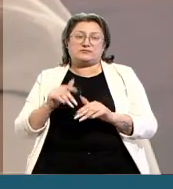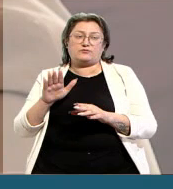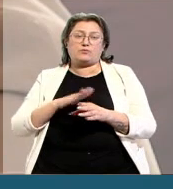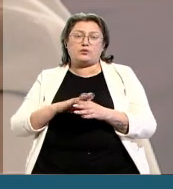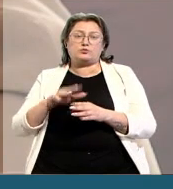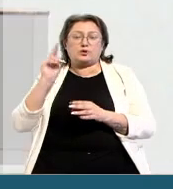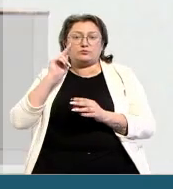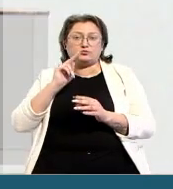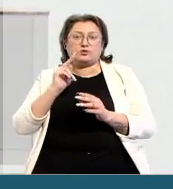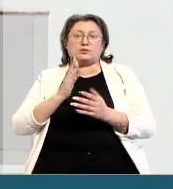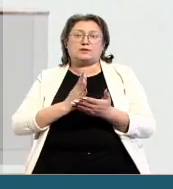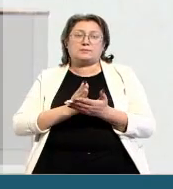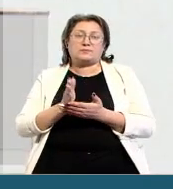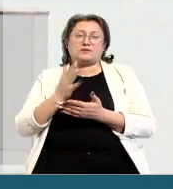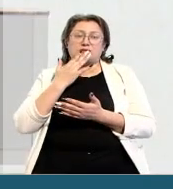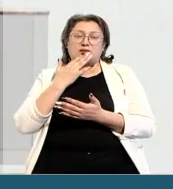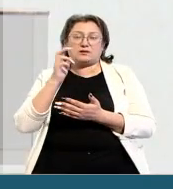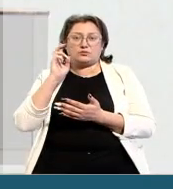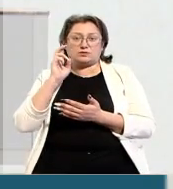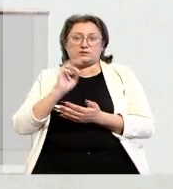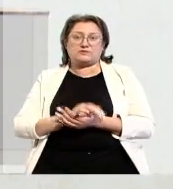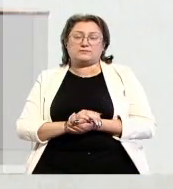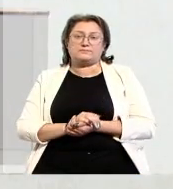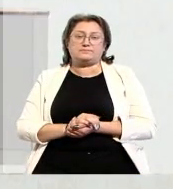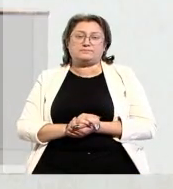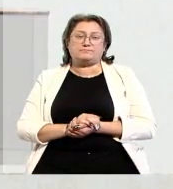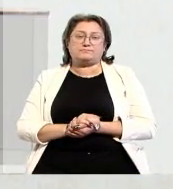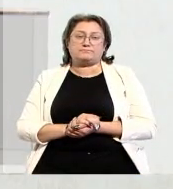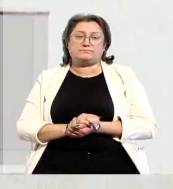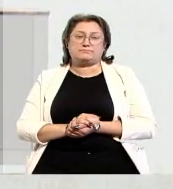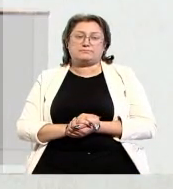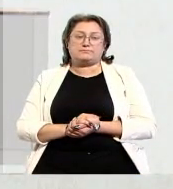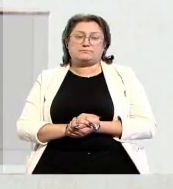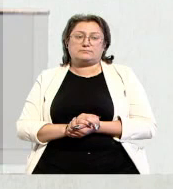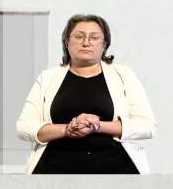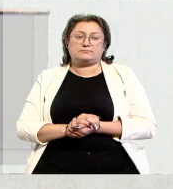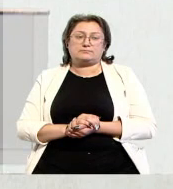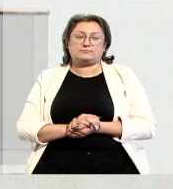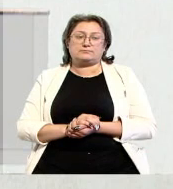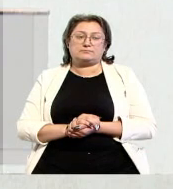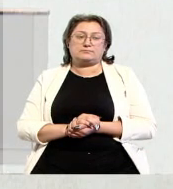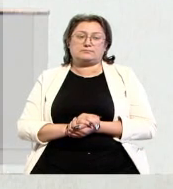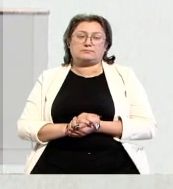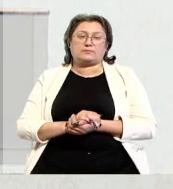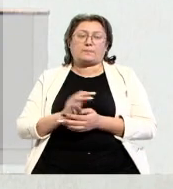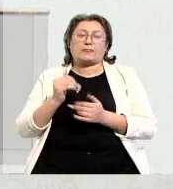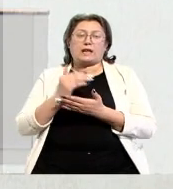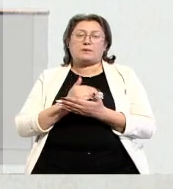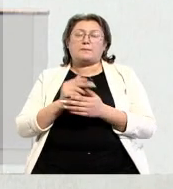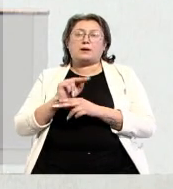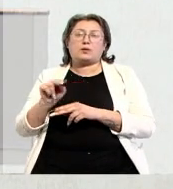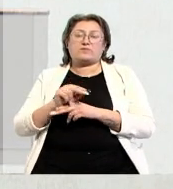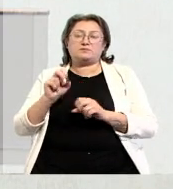өтуге жіберіледі. Реализуются программы по обучению, развитию персонала, Кадрларды даярлау бағдарламасы бойынша барлық жағдай